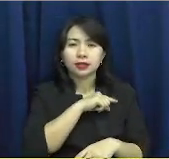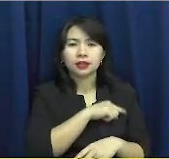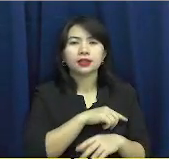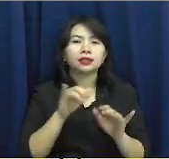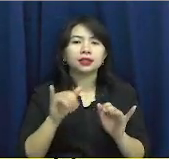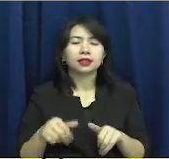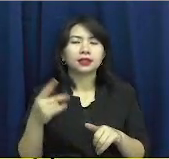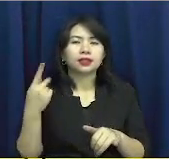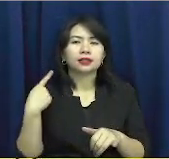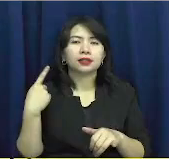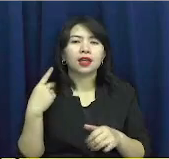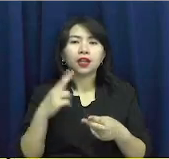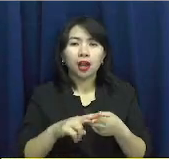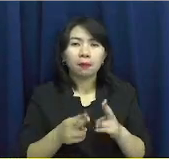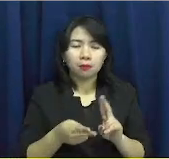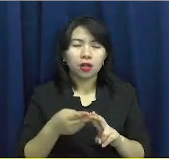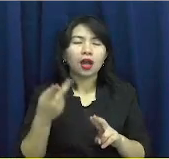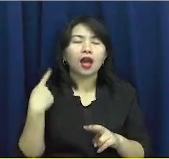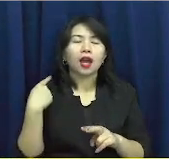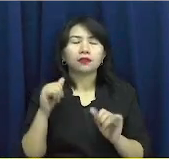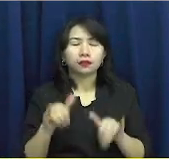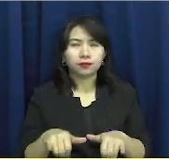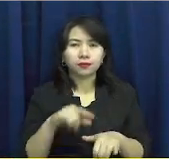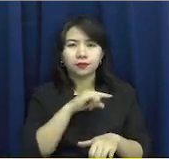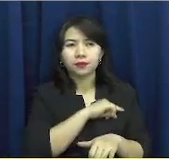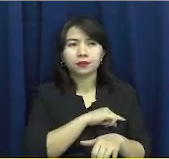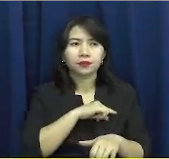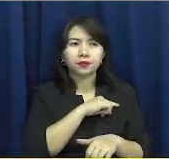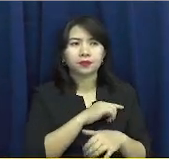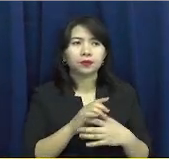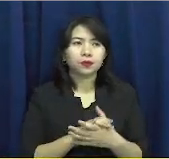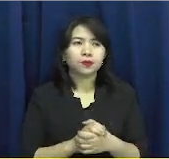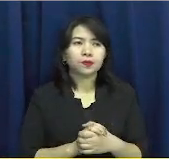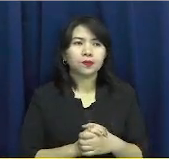quality. Napakasimple po niyan, mga kapatid. Sir Maki, may gusto kayo dagdag?